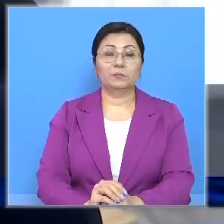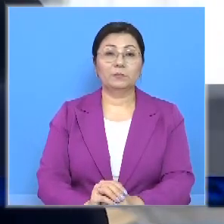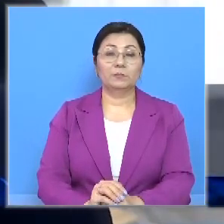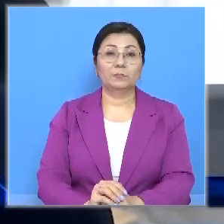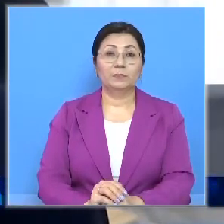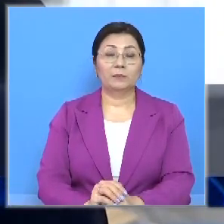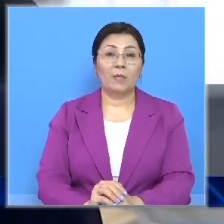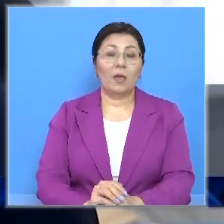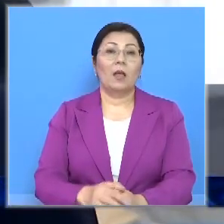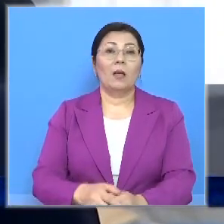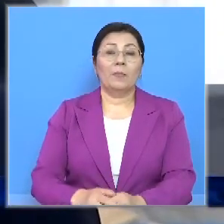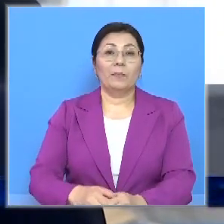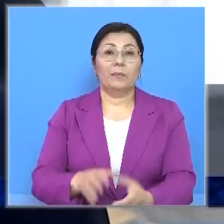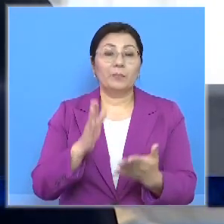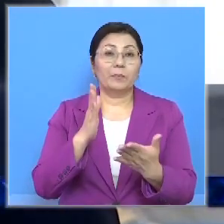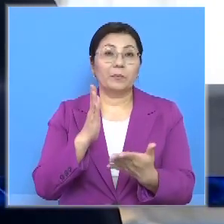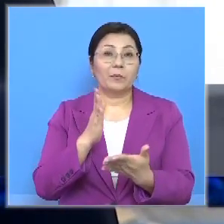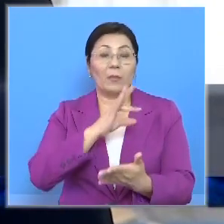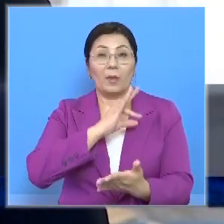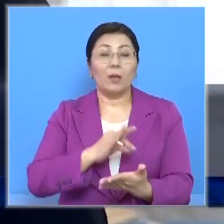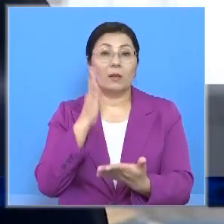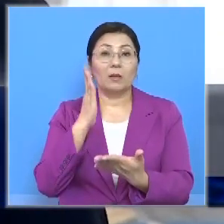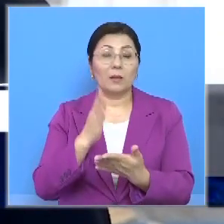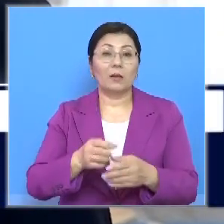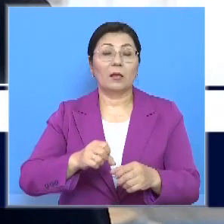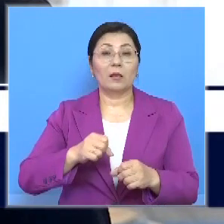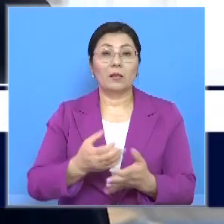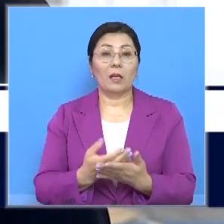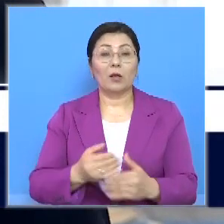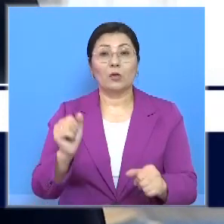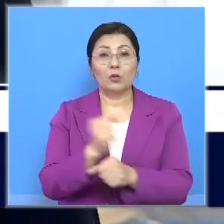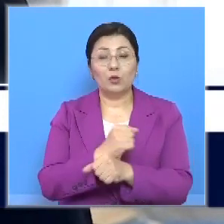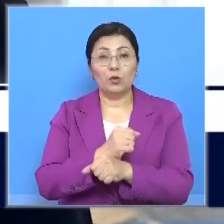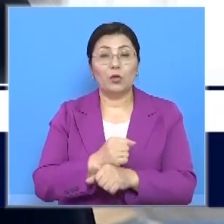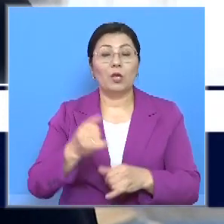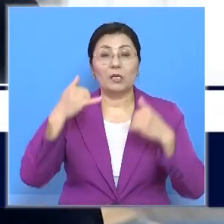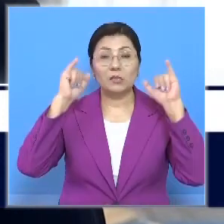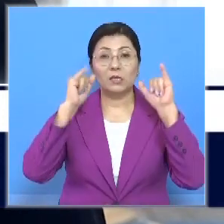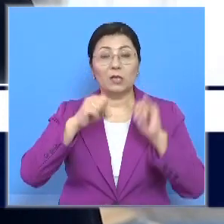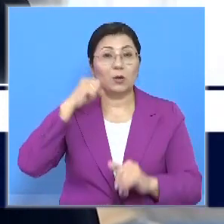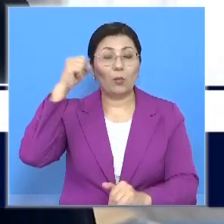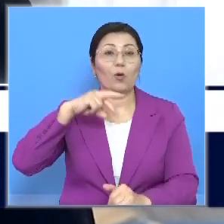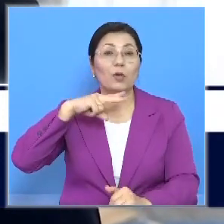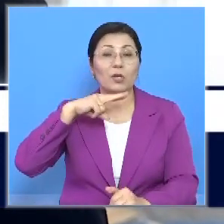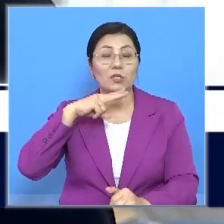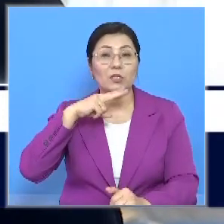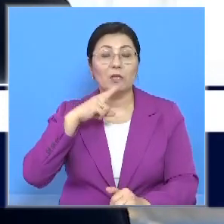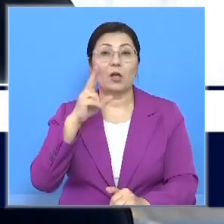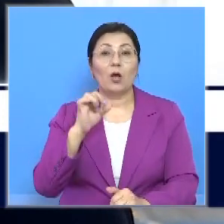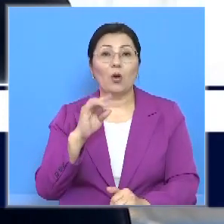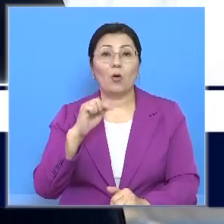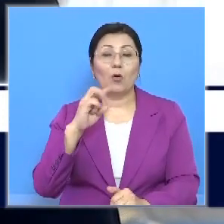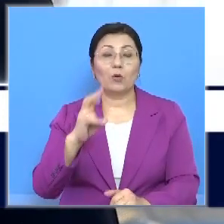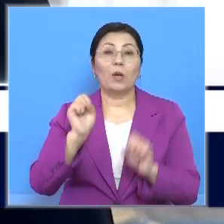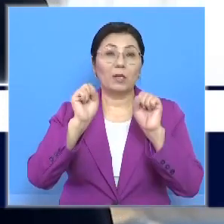Жарамды малдар бар, жарамсыз малдар бар. Жалпы құрбандыққа түйе, сиыр, қой, ешкі. Осы төрт түлік малдан шалынады. Түйенің жасы